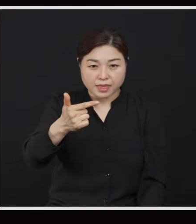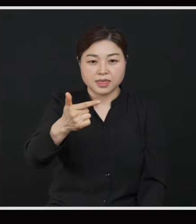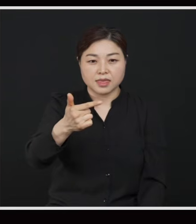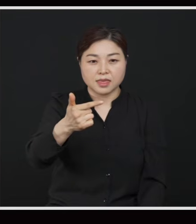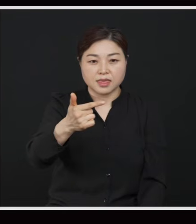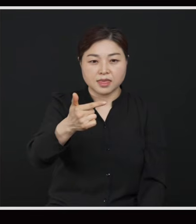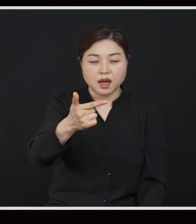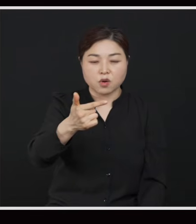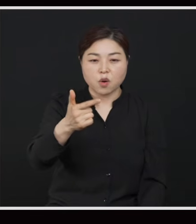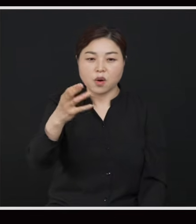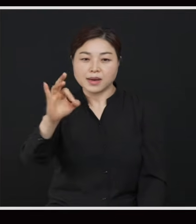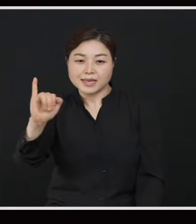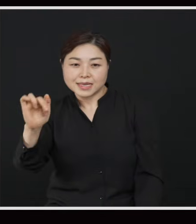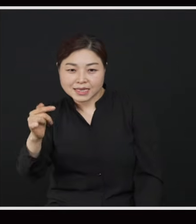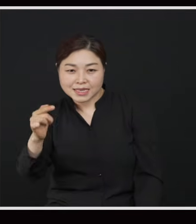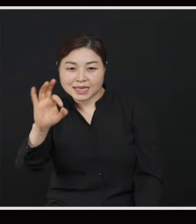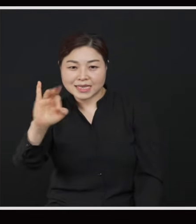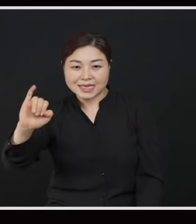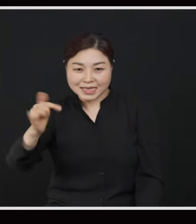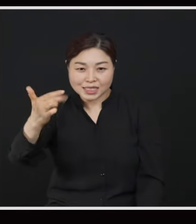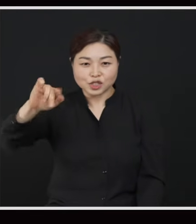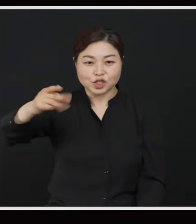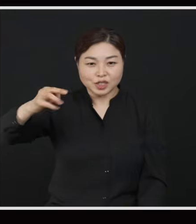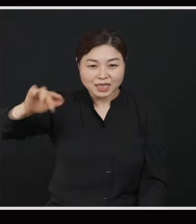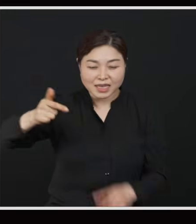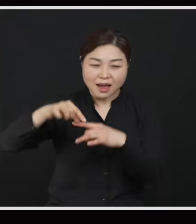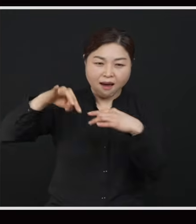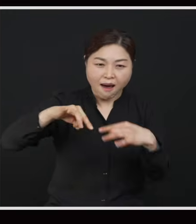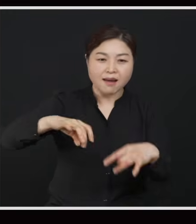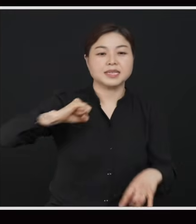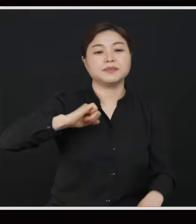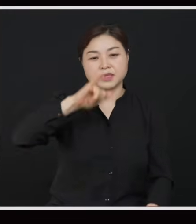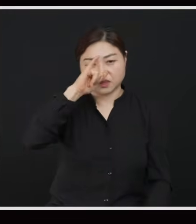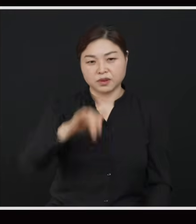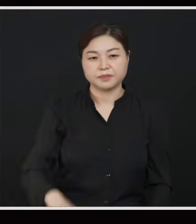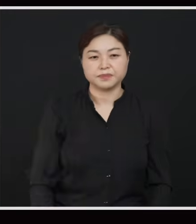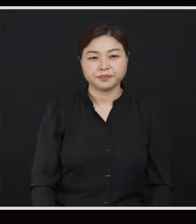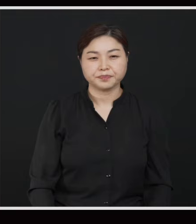아미노산하고 인슐린이 가장 강력한 효과를 낸다고 합니다.